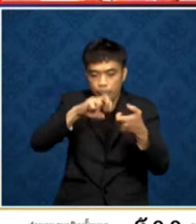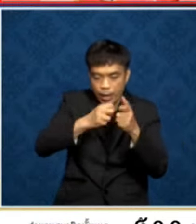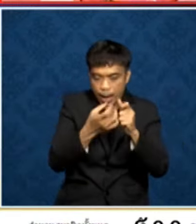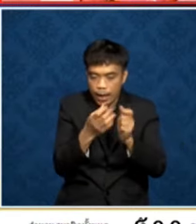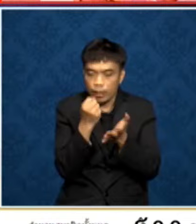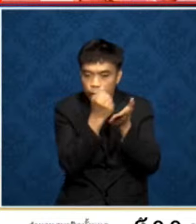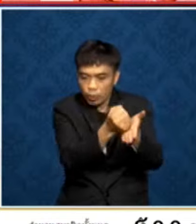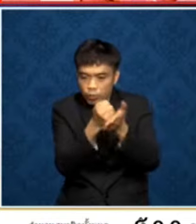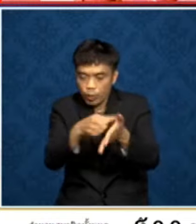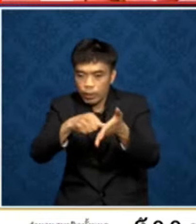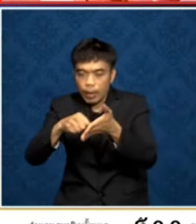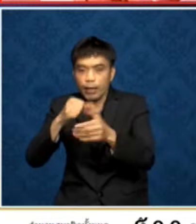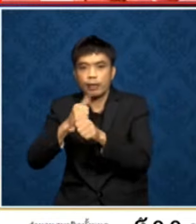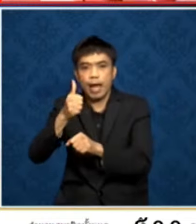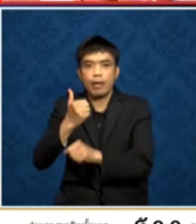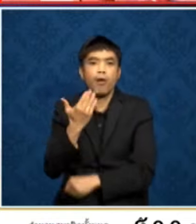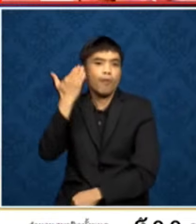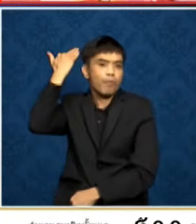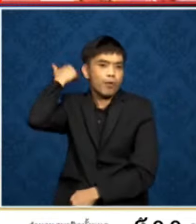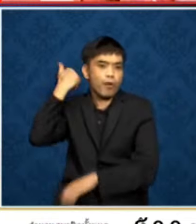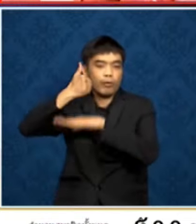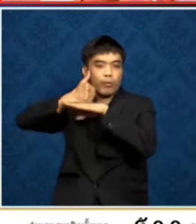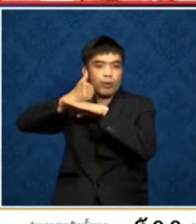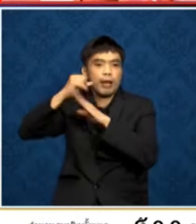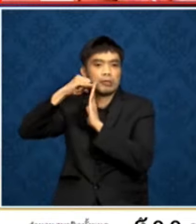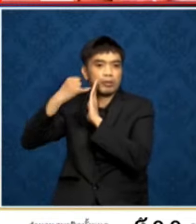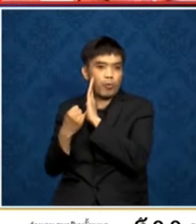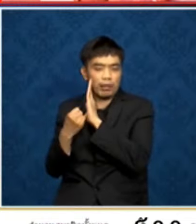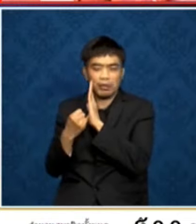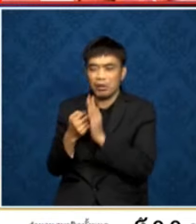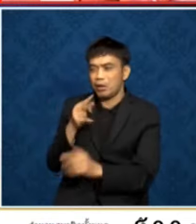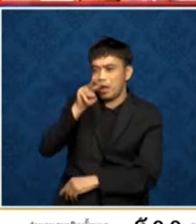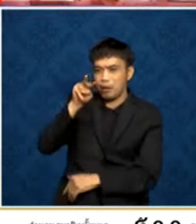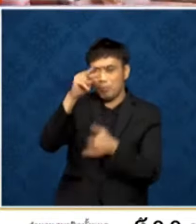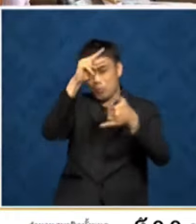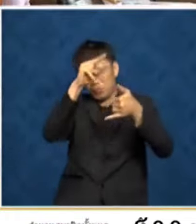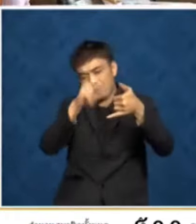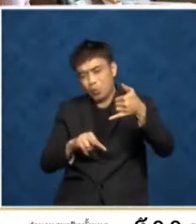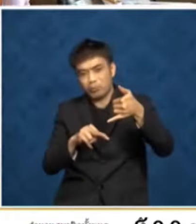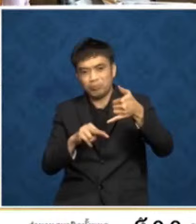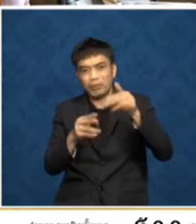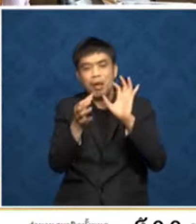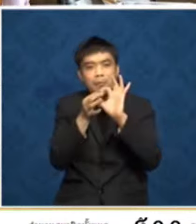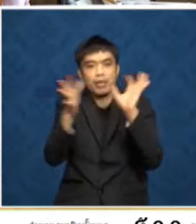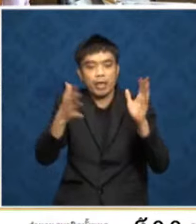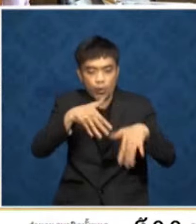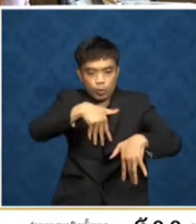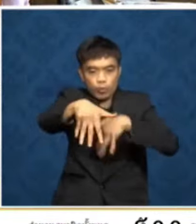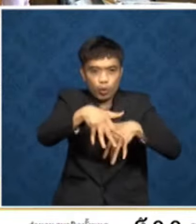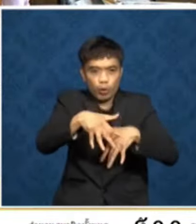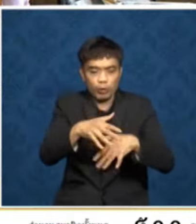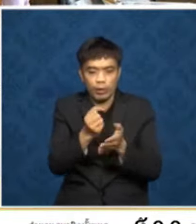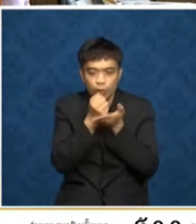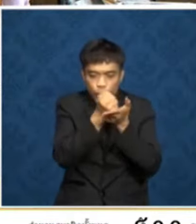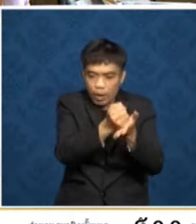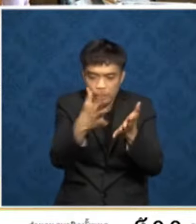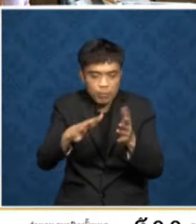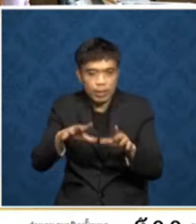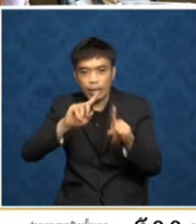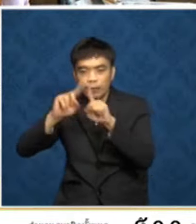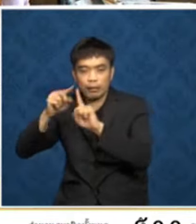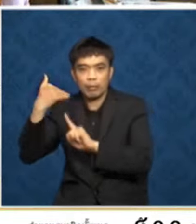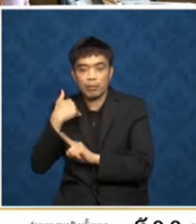มาผู้ว่าถูกมองว่าได้มีความไม่ได้มีความเชื่องโยงกับท้องถิ่นเลยเพราะต้องปฏิบัติหน้าที่